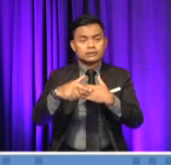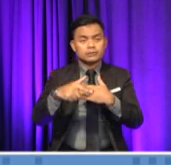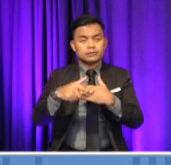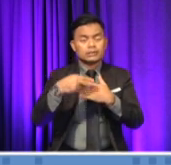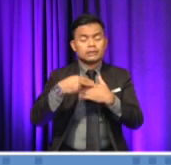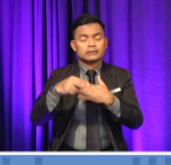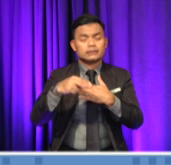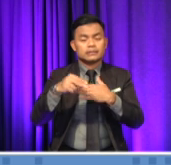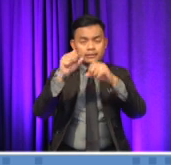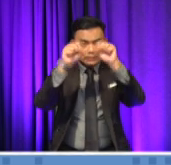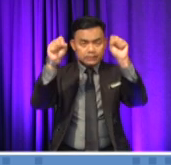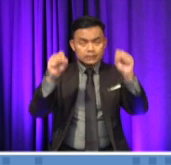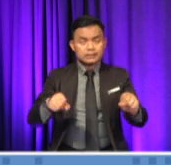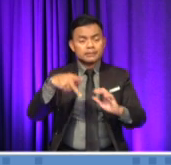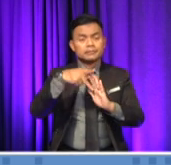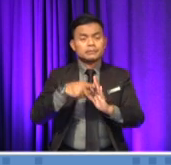Oke